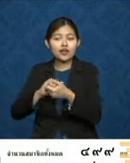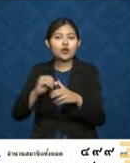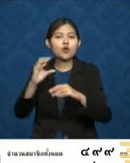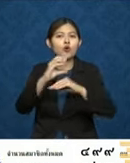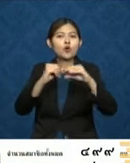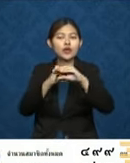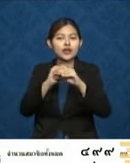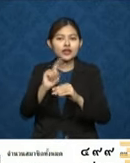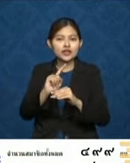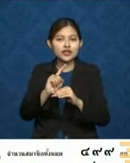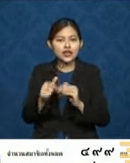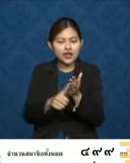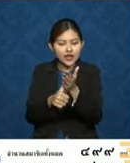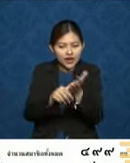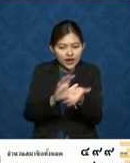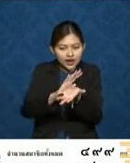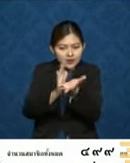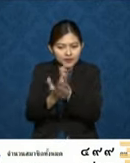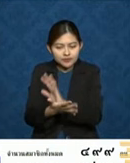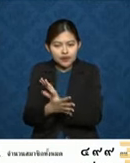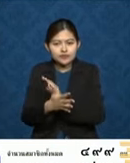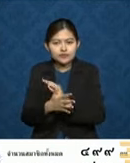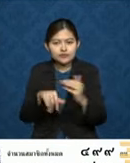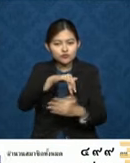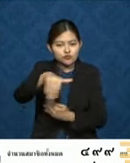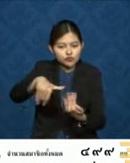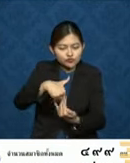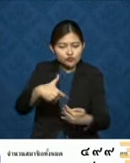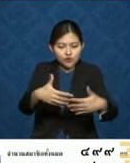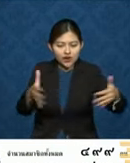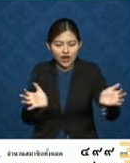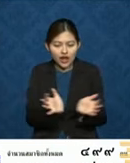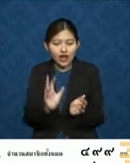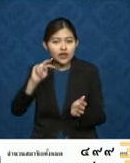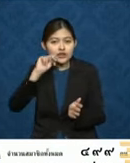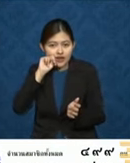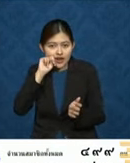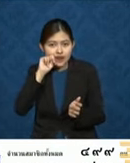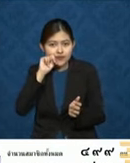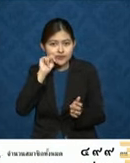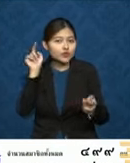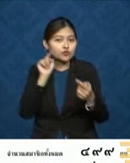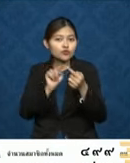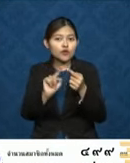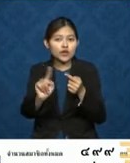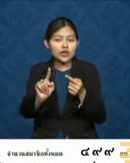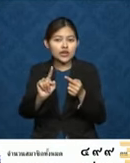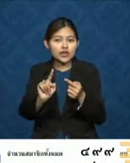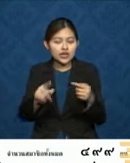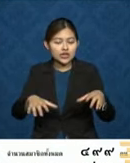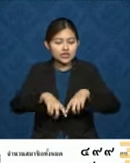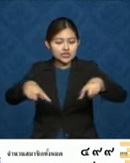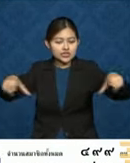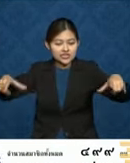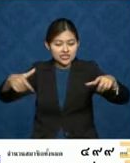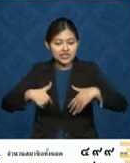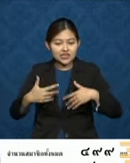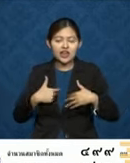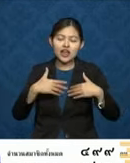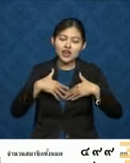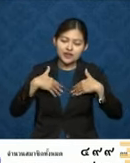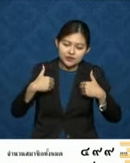การปรับปรุงสวนสาธารณะอ่างเก็บน้ำสวนพุทธอุทยานเพื่อให้เป็นสถานที่ในการสันทนาการพัก